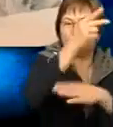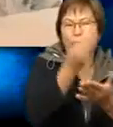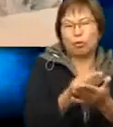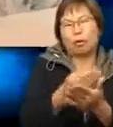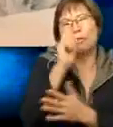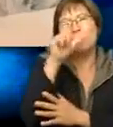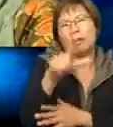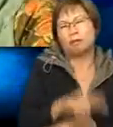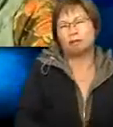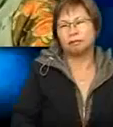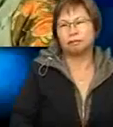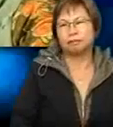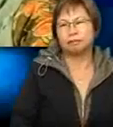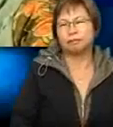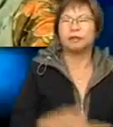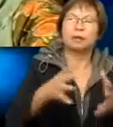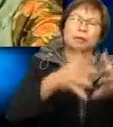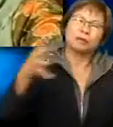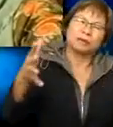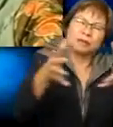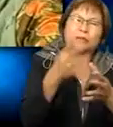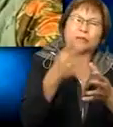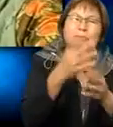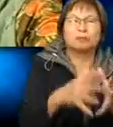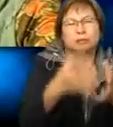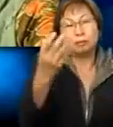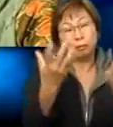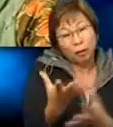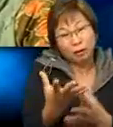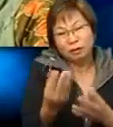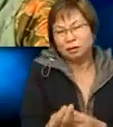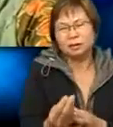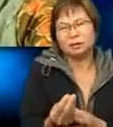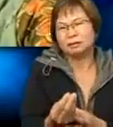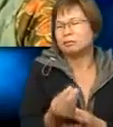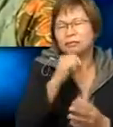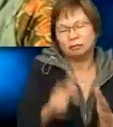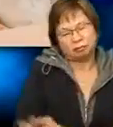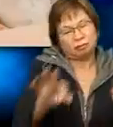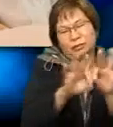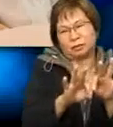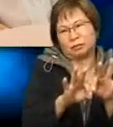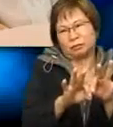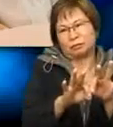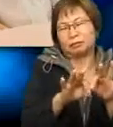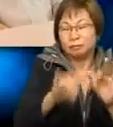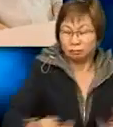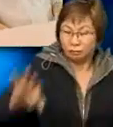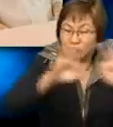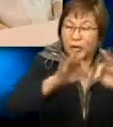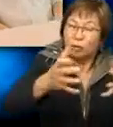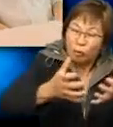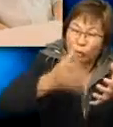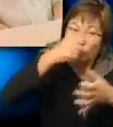menggunakan wang yang banyak. Besar kecil sumbangan kita kepada sekolah itu tak penting. Yang penting,